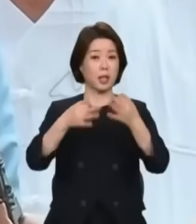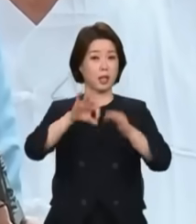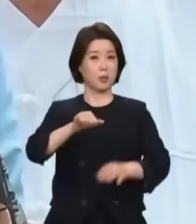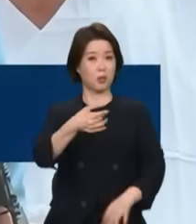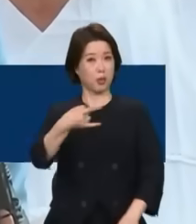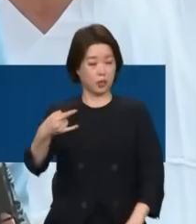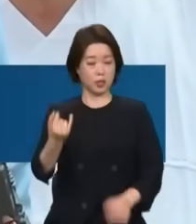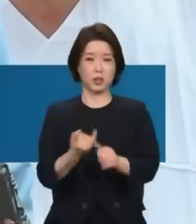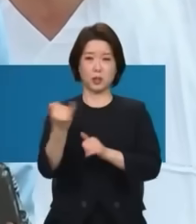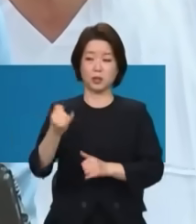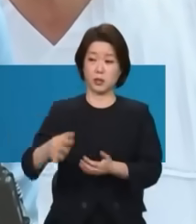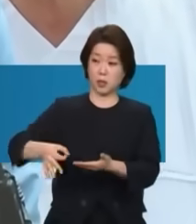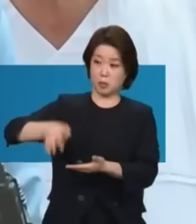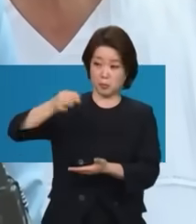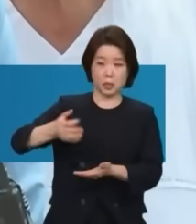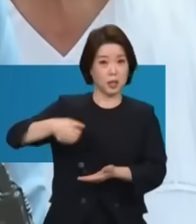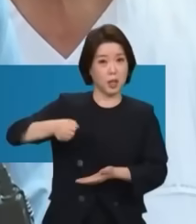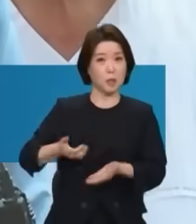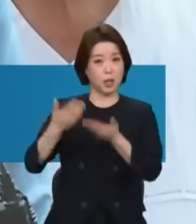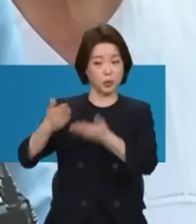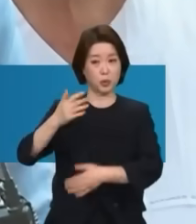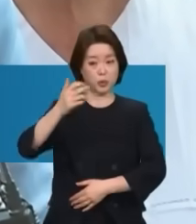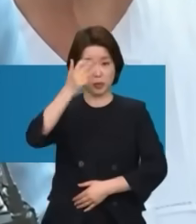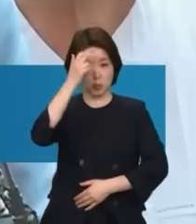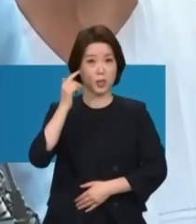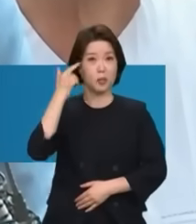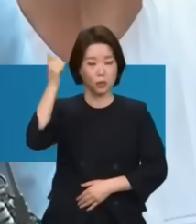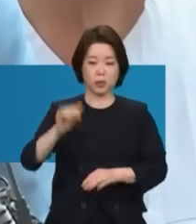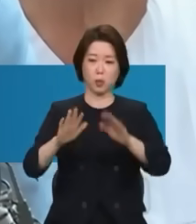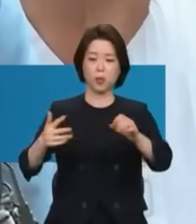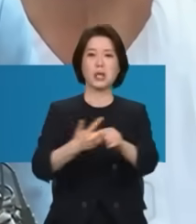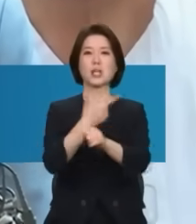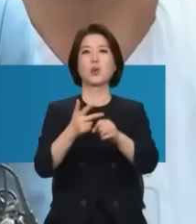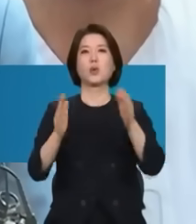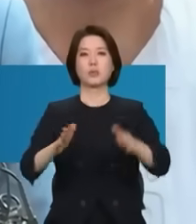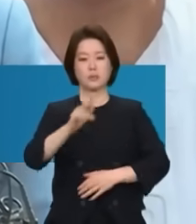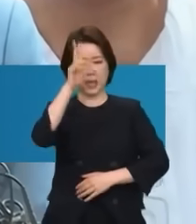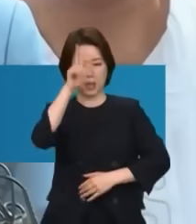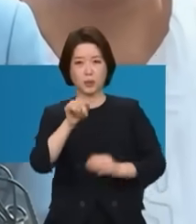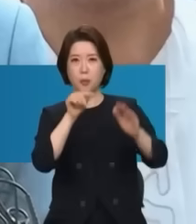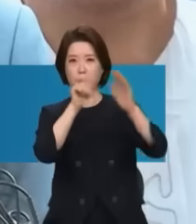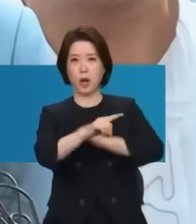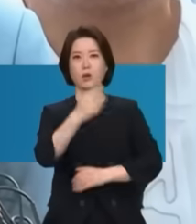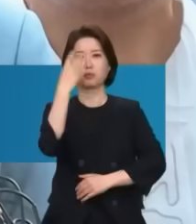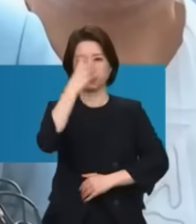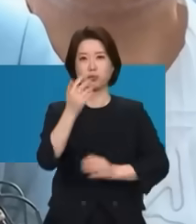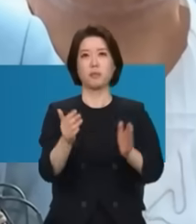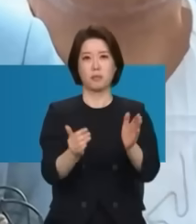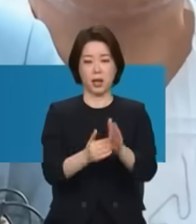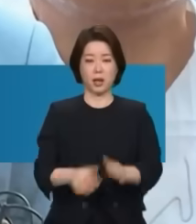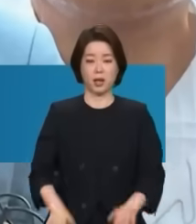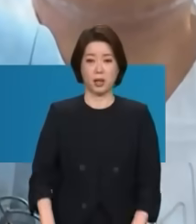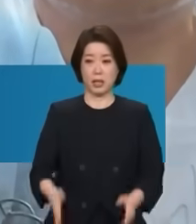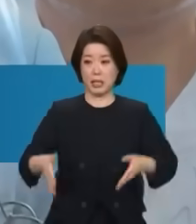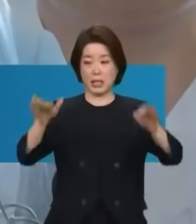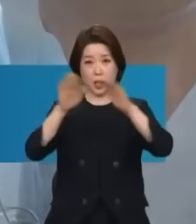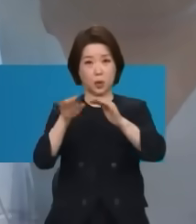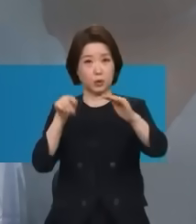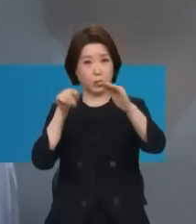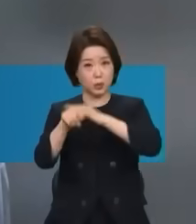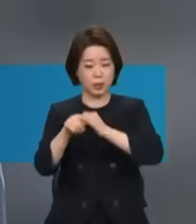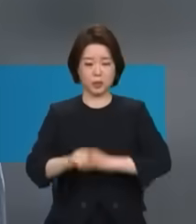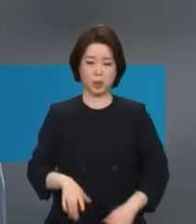여사에게 명품백을 건넨 최재영 목사는 오늘 7시간 동안 경찰 조사를 받았습니다. 건조물 침입,